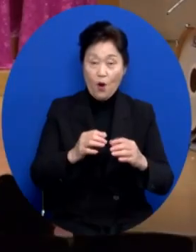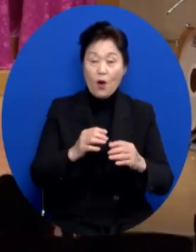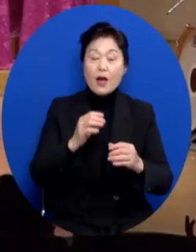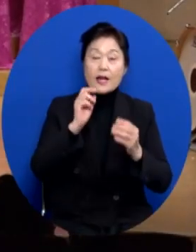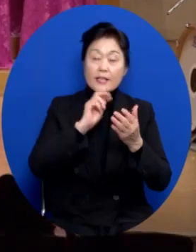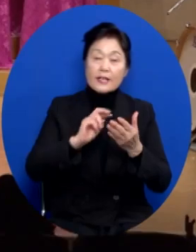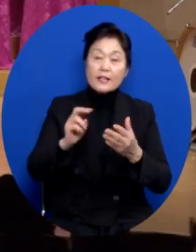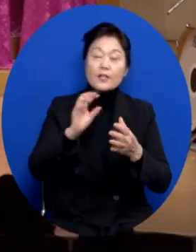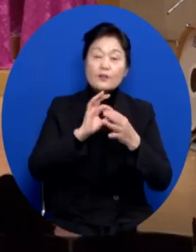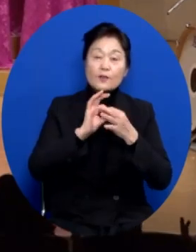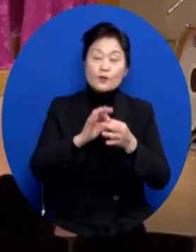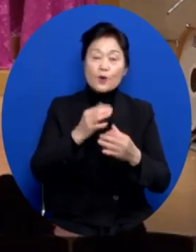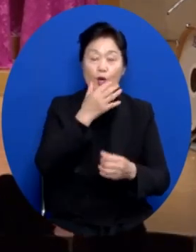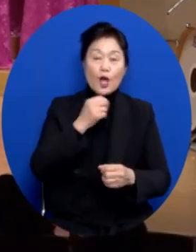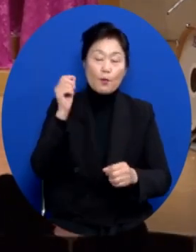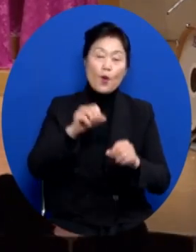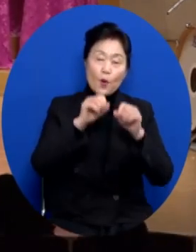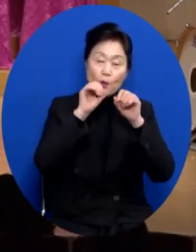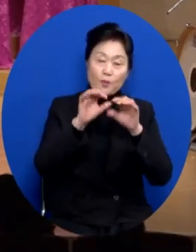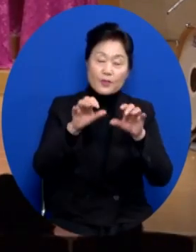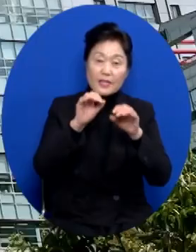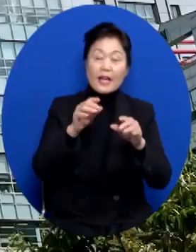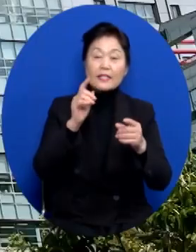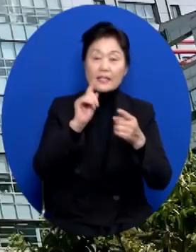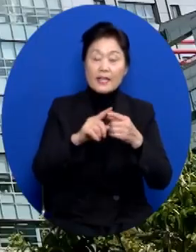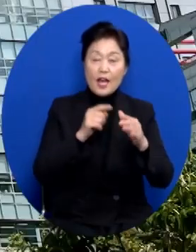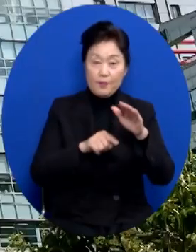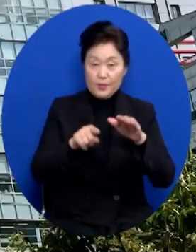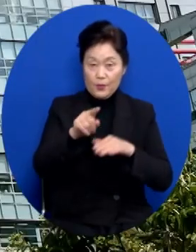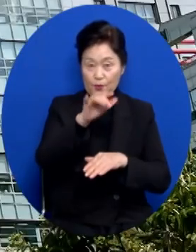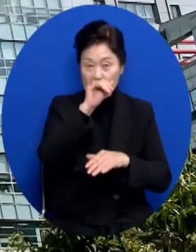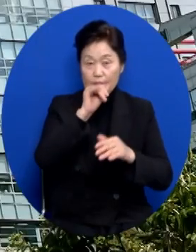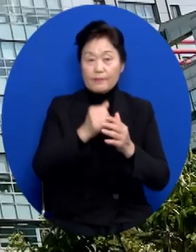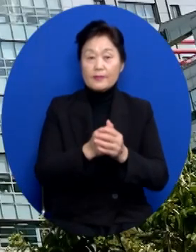통한 복음 전파에 앞장서고 있습니다.